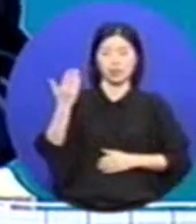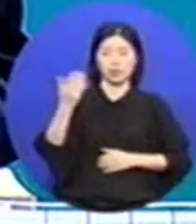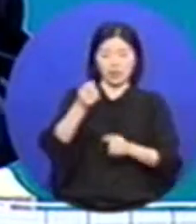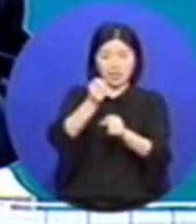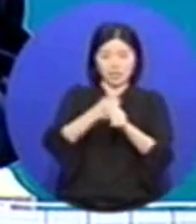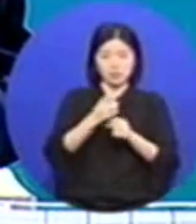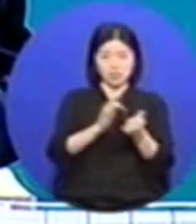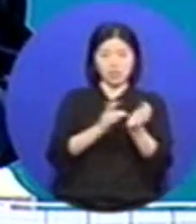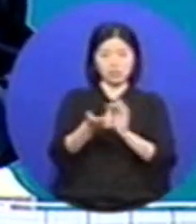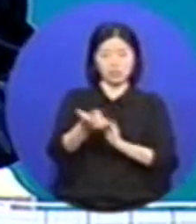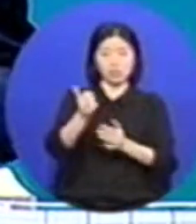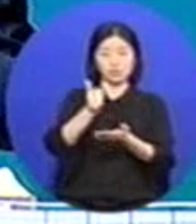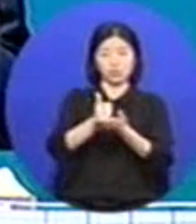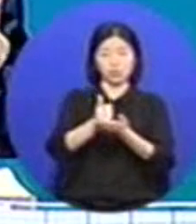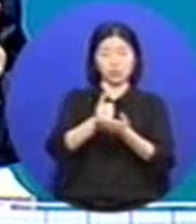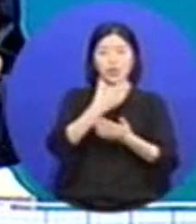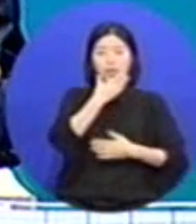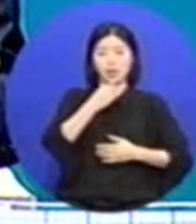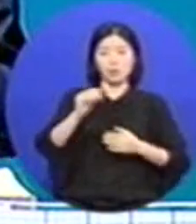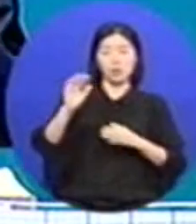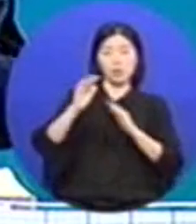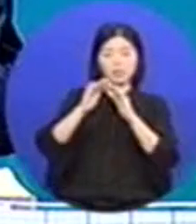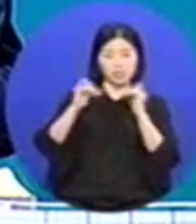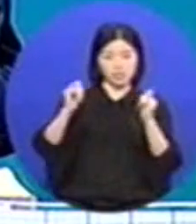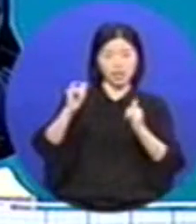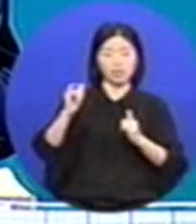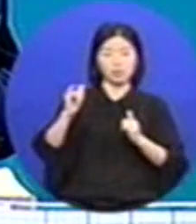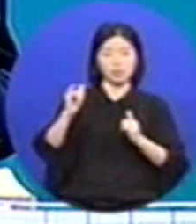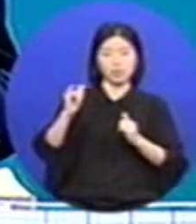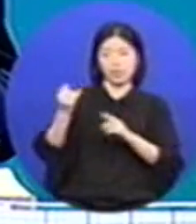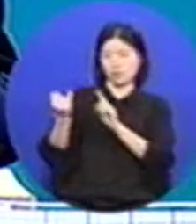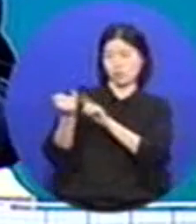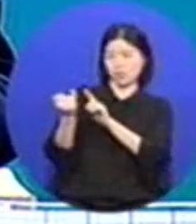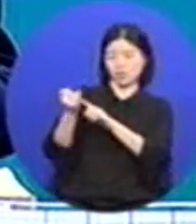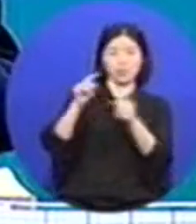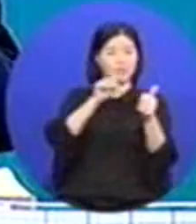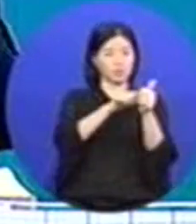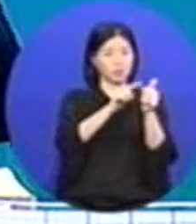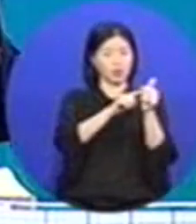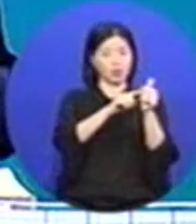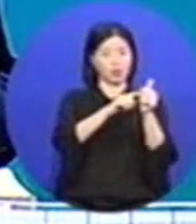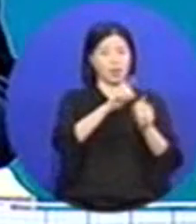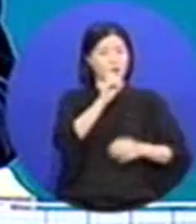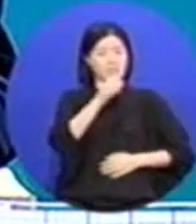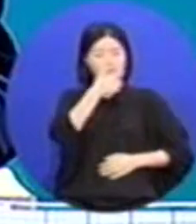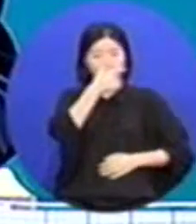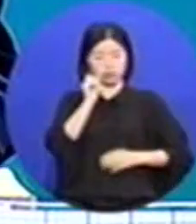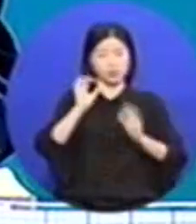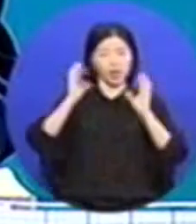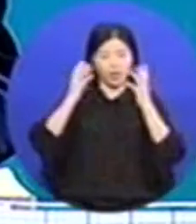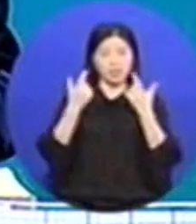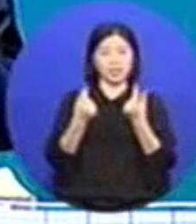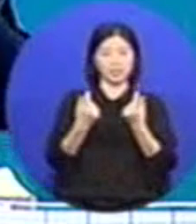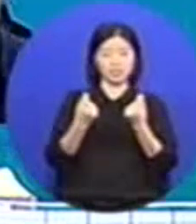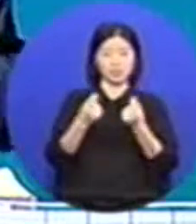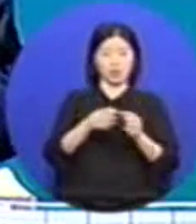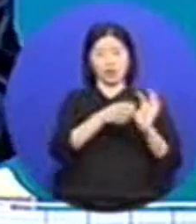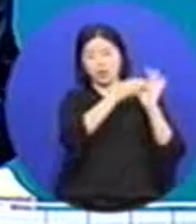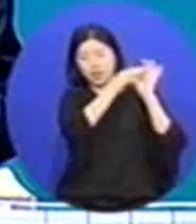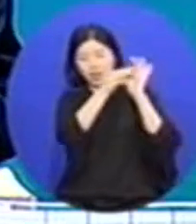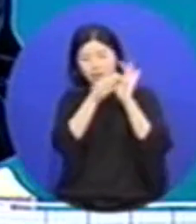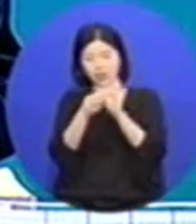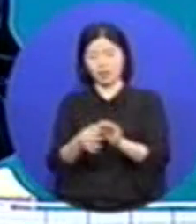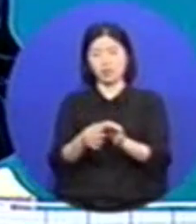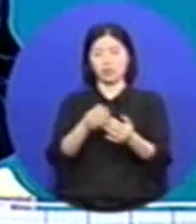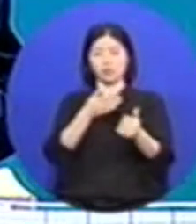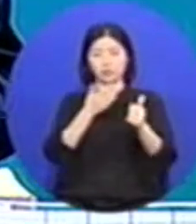그러면 배우자가 좀 어린애 같아서 끊임없이 뭘 요구하고 끊임없이 들러